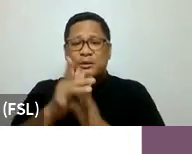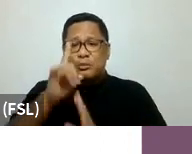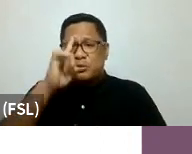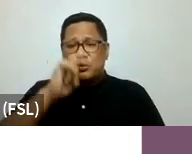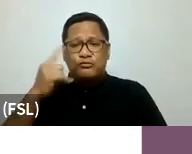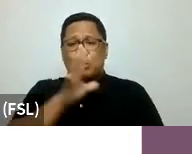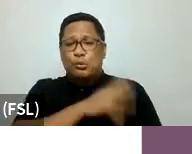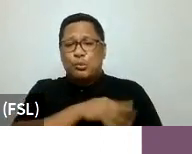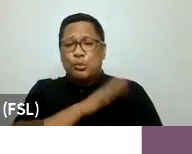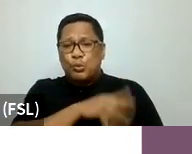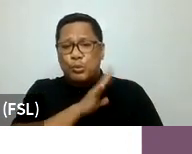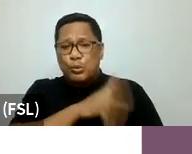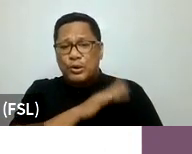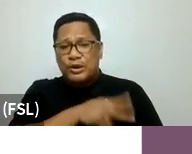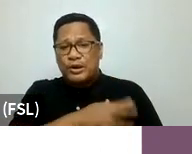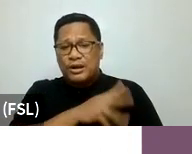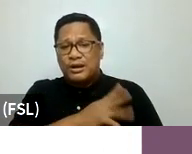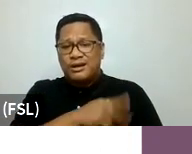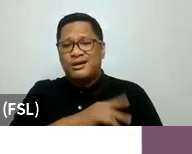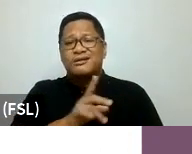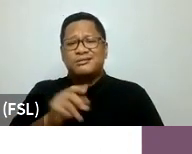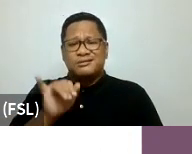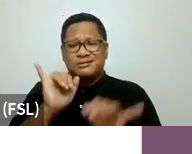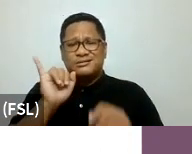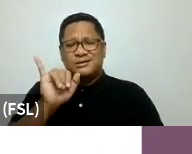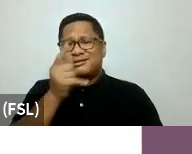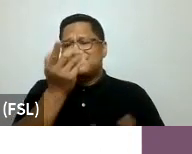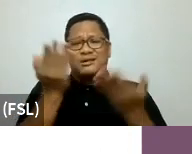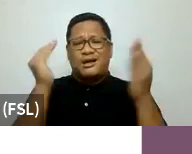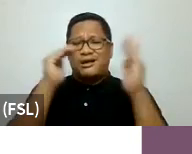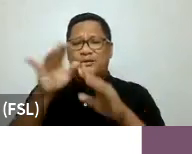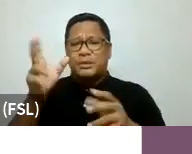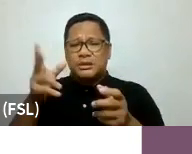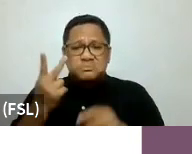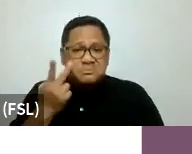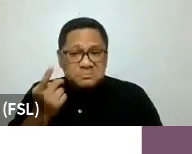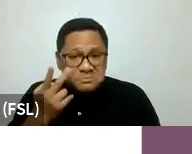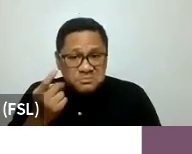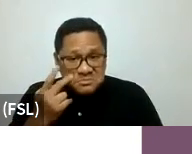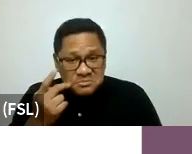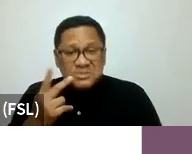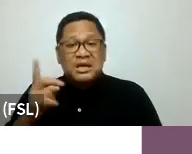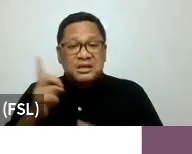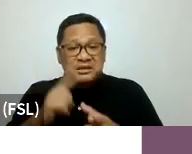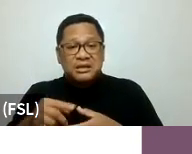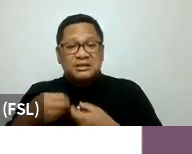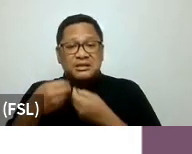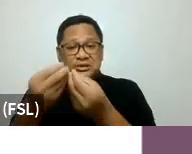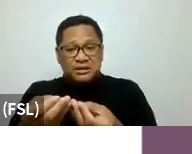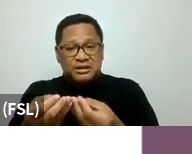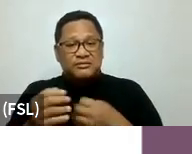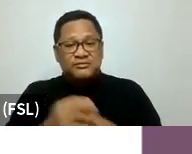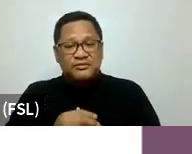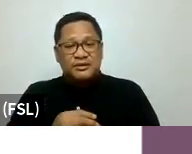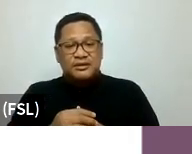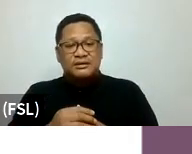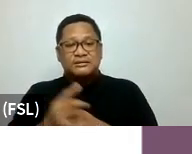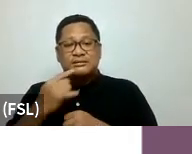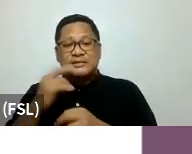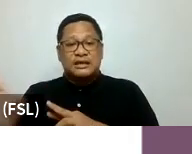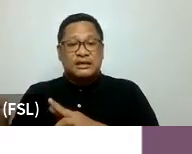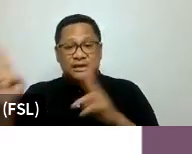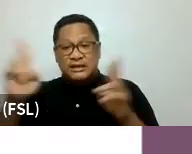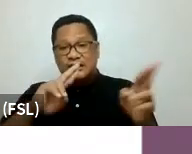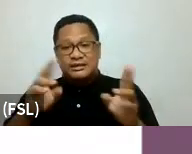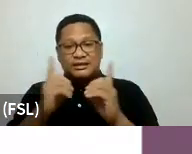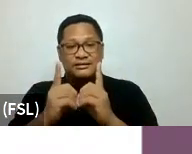kahihintay. Tila nakikinig ang langit ng mga sandaling yon at dininig ang kanyang panalangin. Handang-handa na si Berto sa kanilang